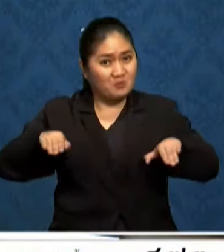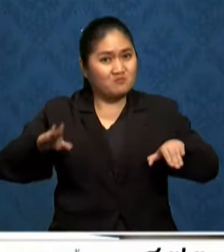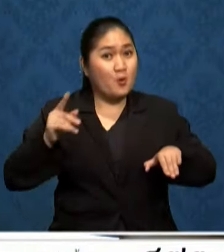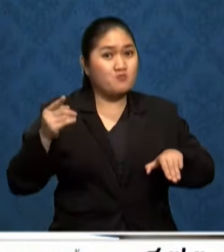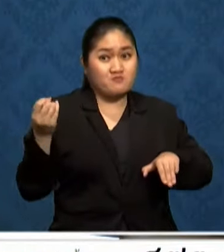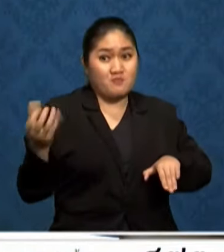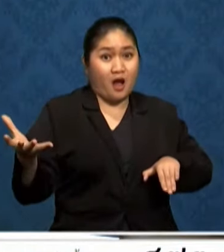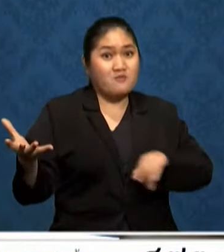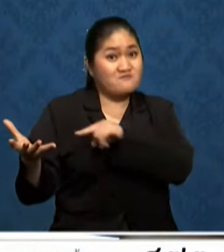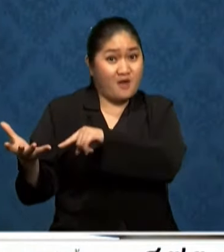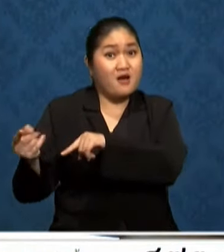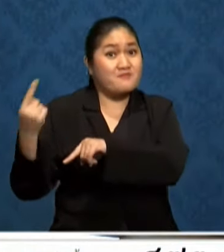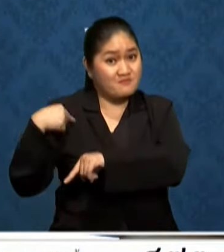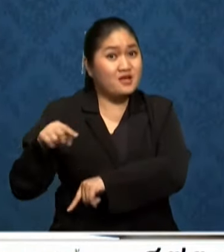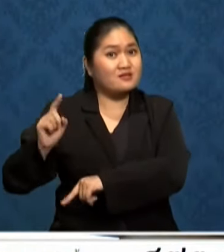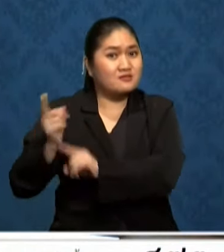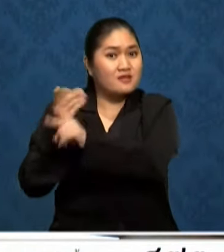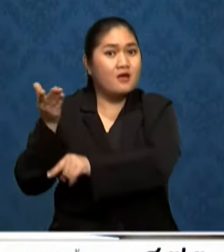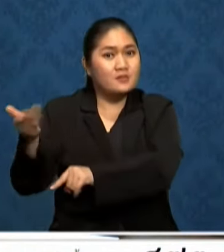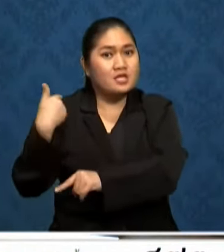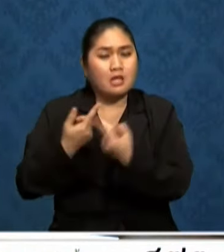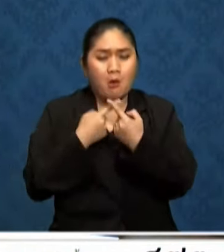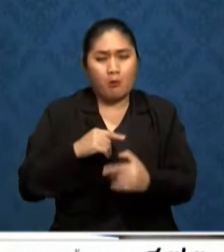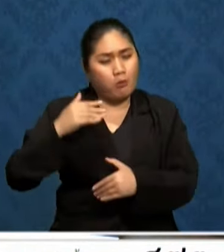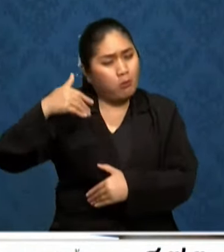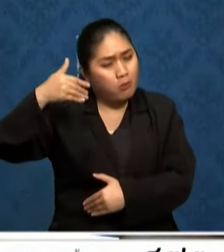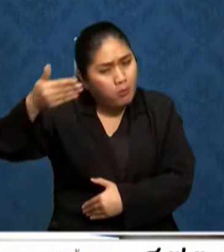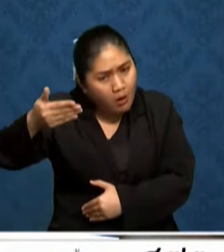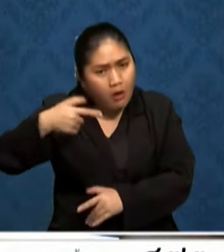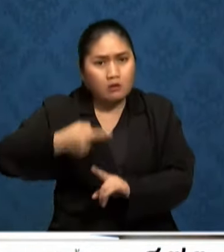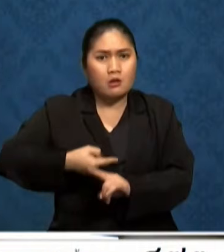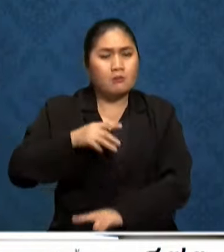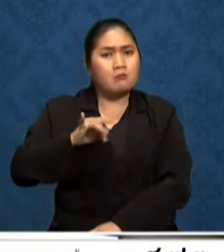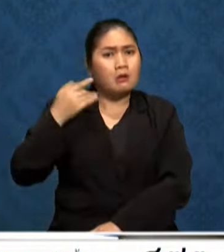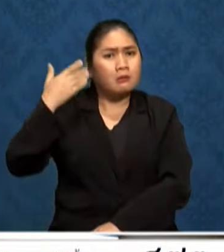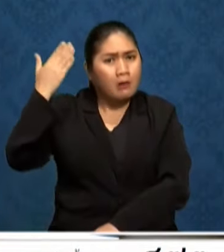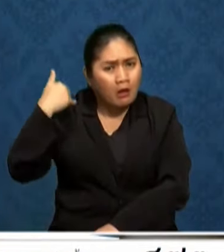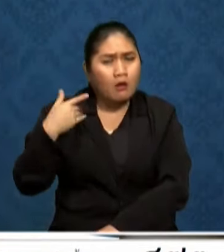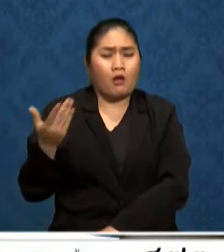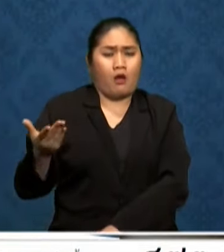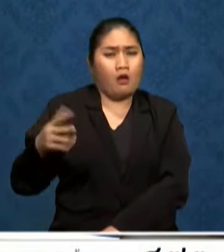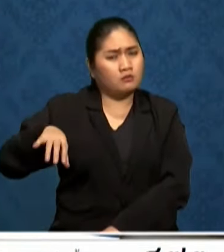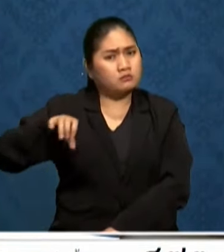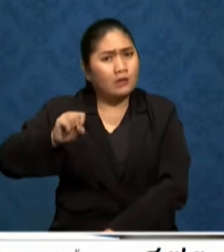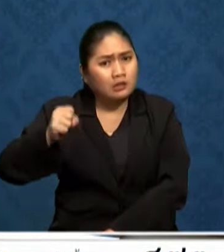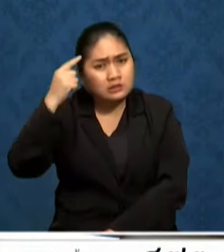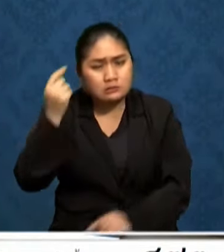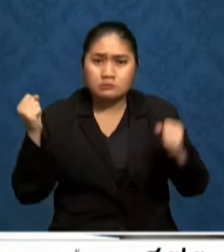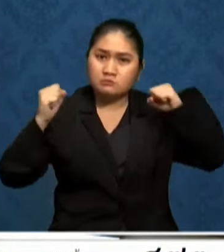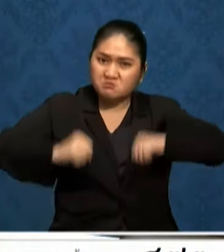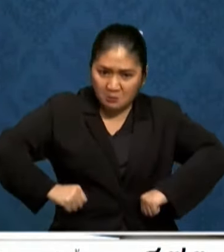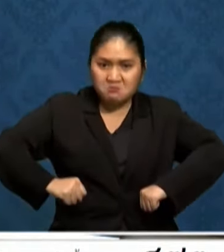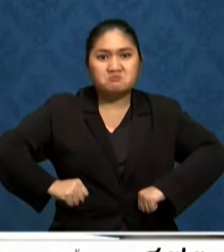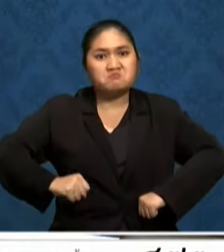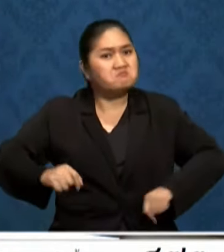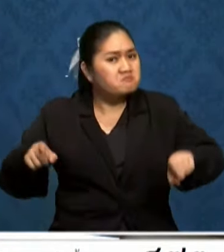ขางมาก 2 ชั้น หอว Double Majorityแต่พอเดนทางมาถึเมื่เดนส่หาคมทผ่านมาครับทางสภาพูแรัสดองเรานั้นก็มีมติเอกชัน